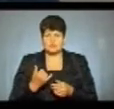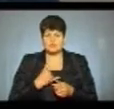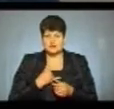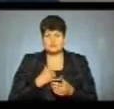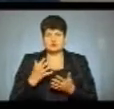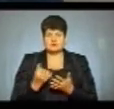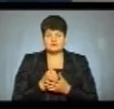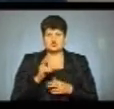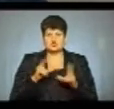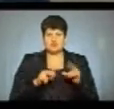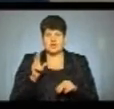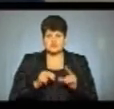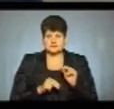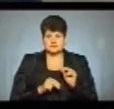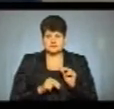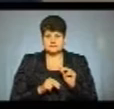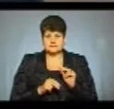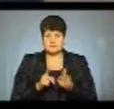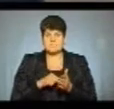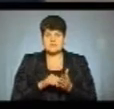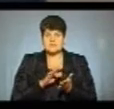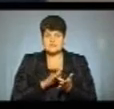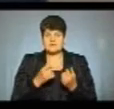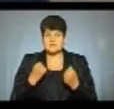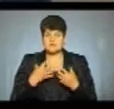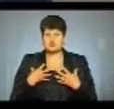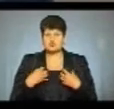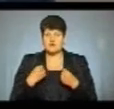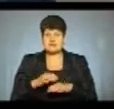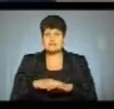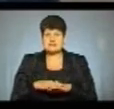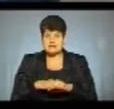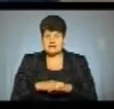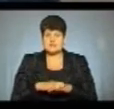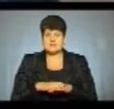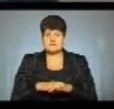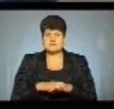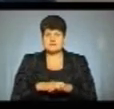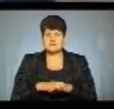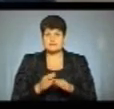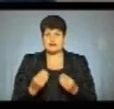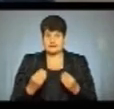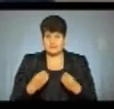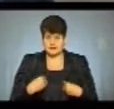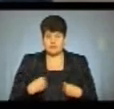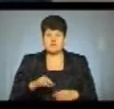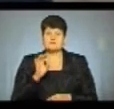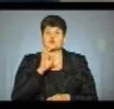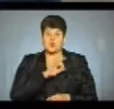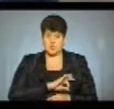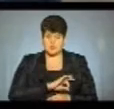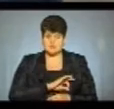такий шанс, нам міський центр фізичного здоров'я населення його надав, ми ним